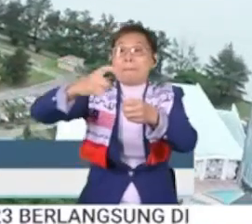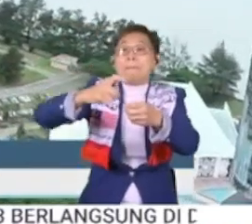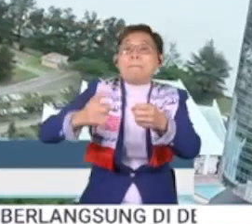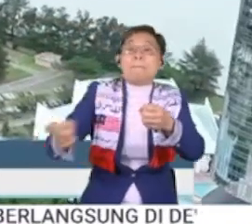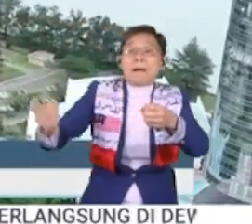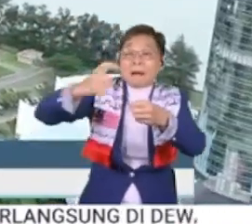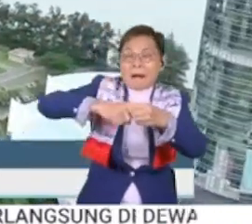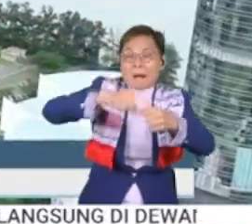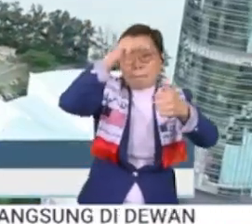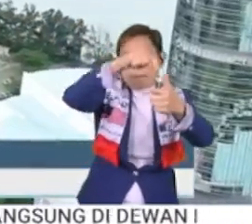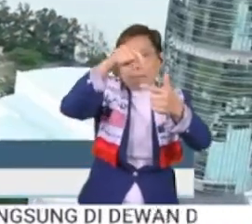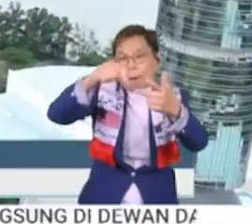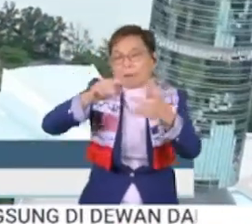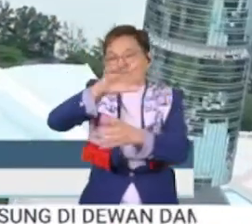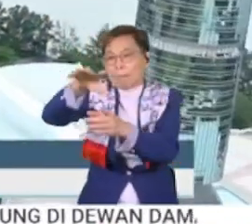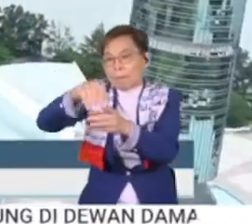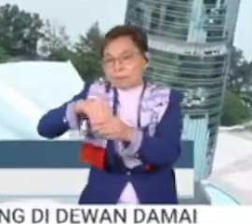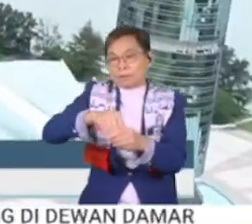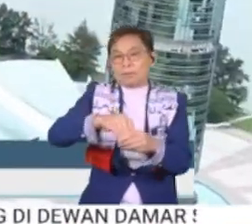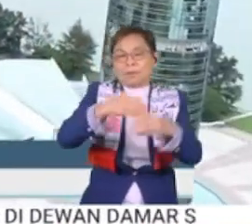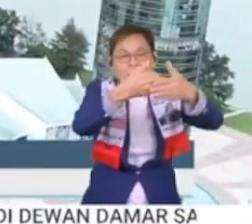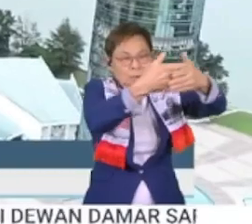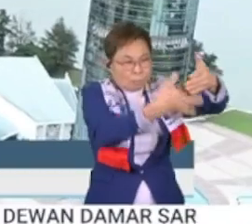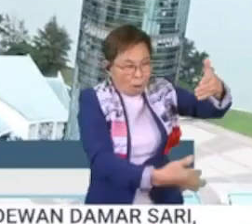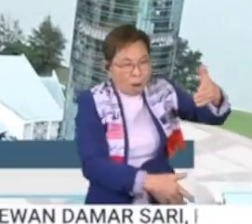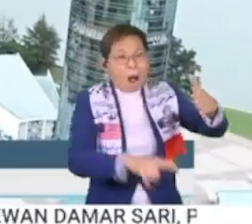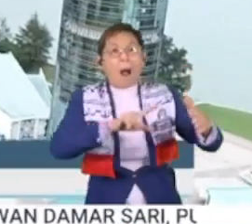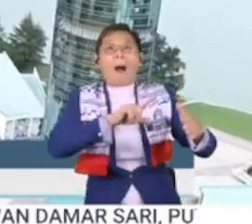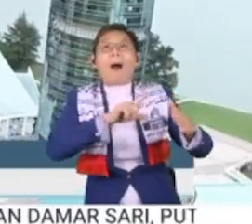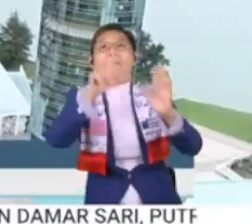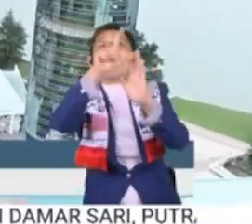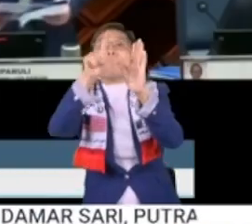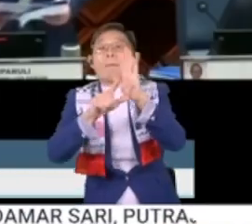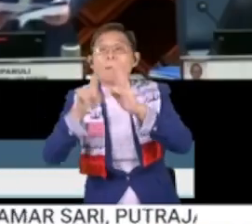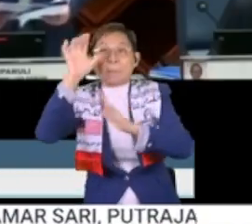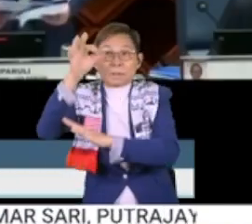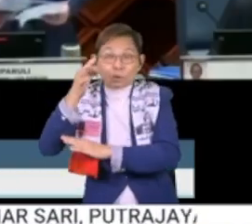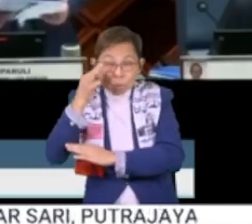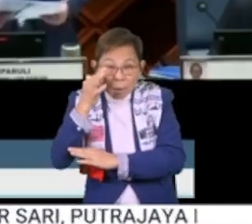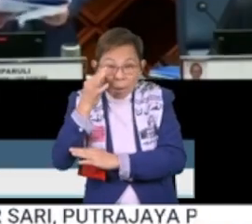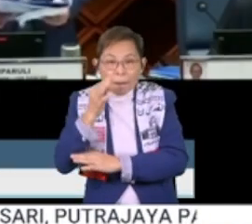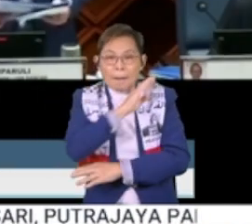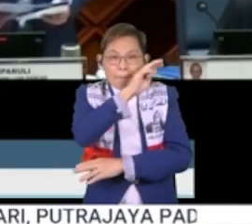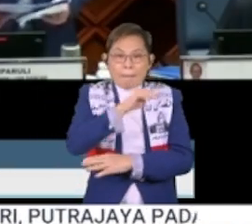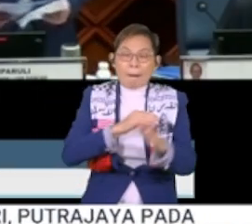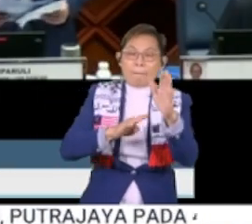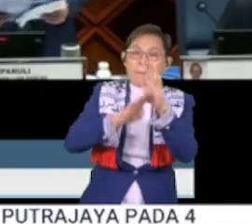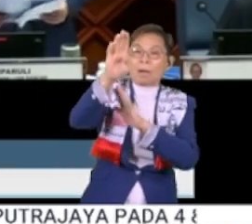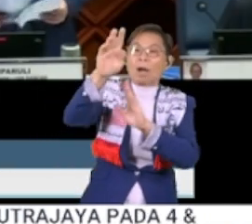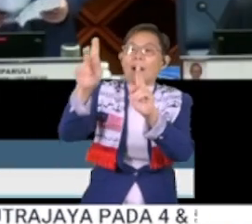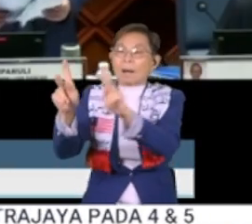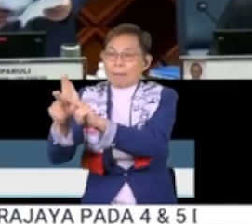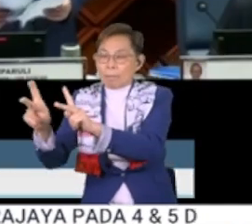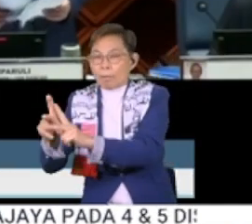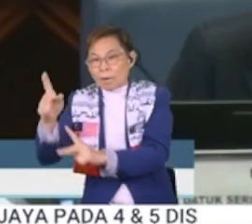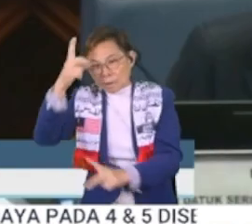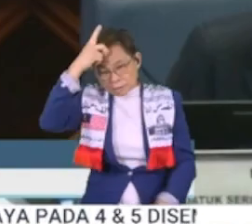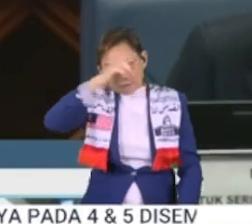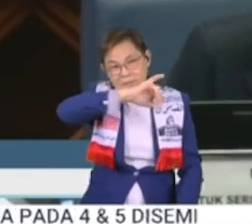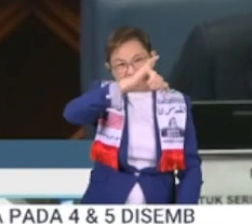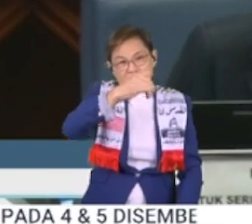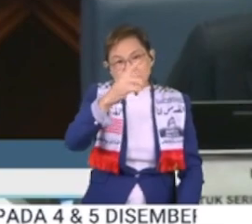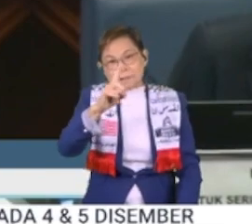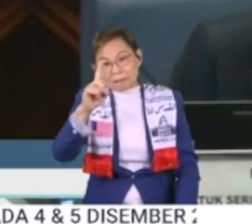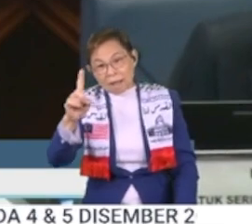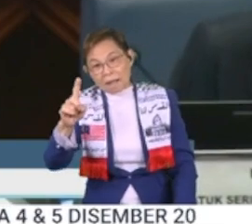apa-apa perkara yang termasuk dalam senarai negeri perlembagaan persekutuan sementara itu menteri pembangunan luar Bandar Datuk Jahid jahim